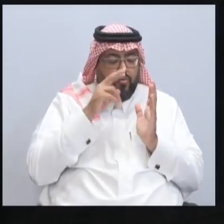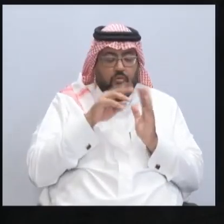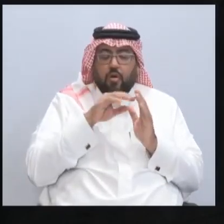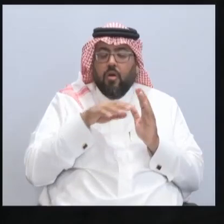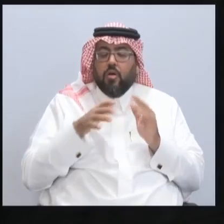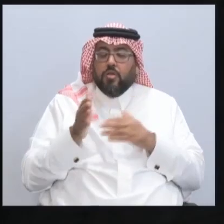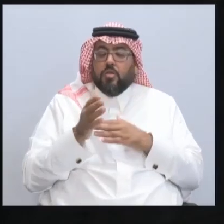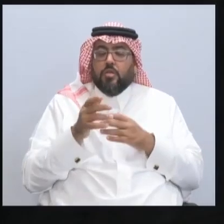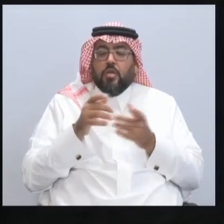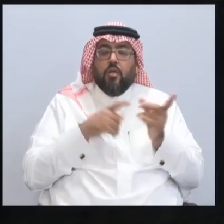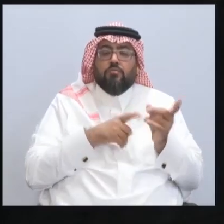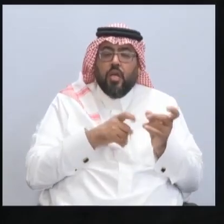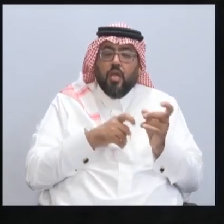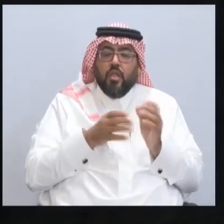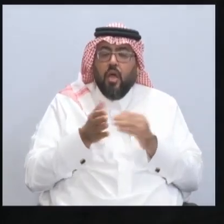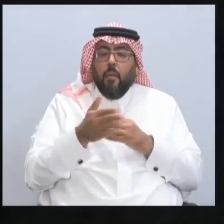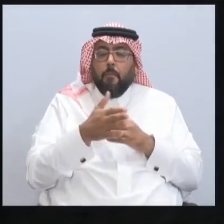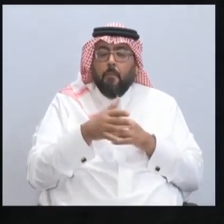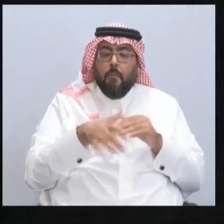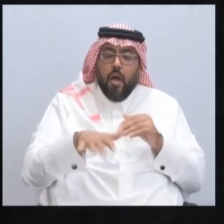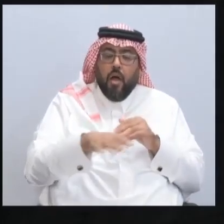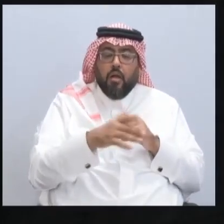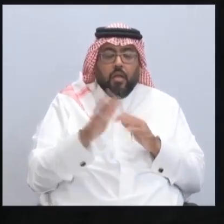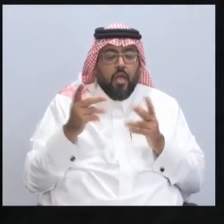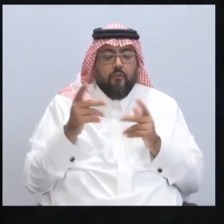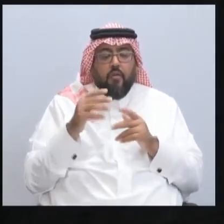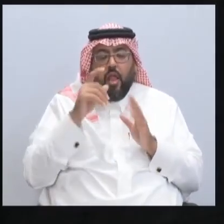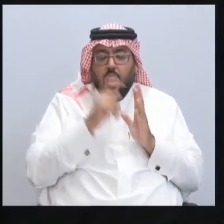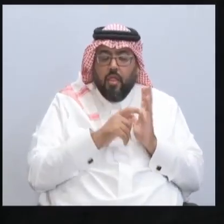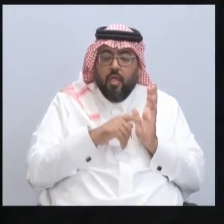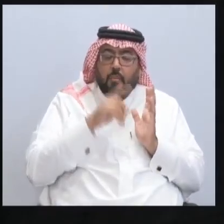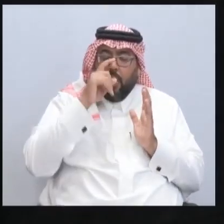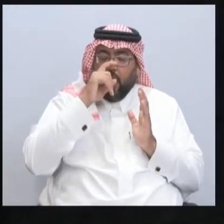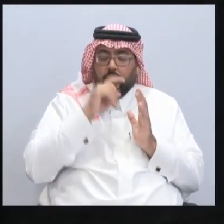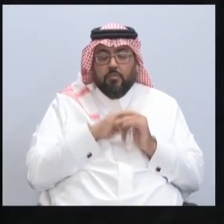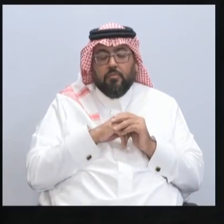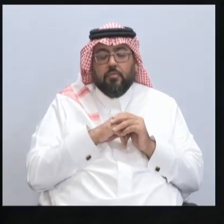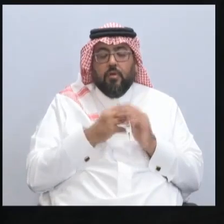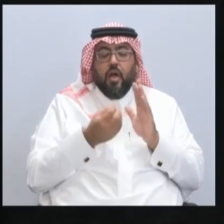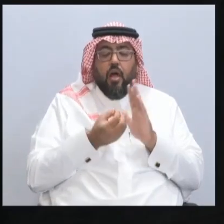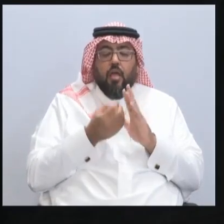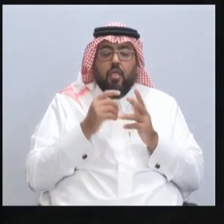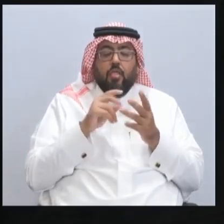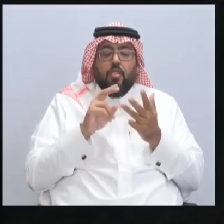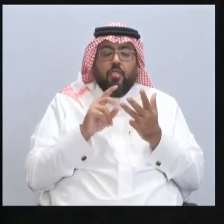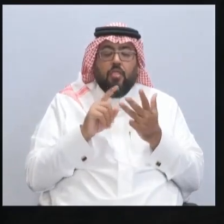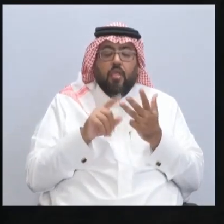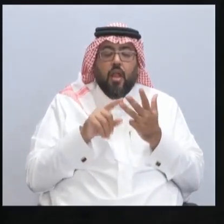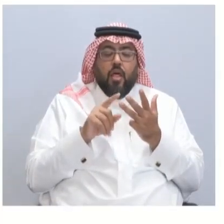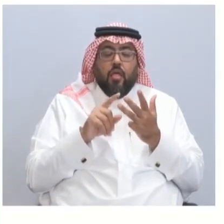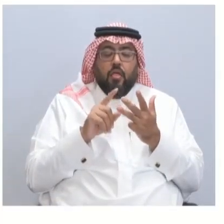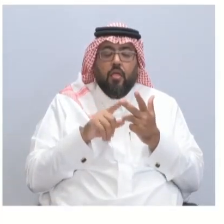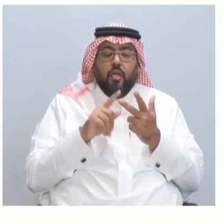بجميع انواعه هذا صيد الاسماك ثلاثه النفط والثروه